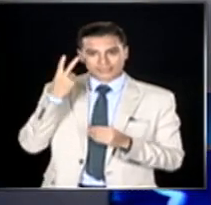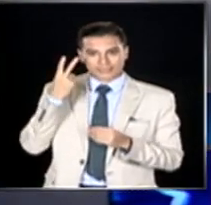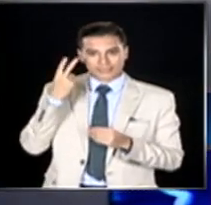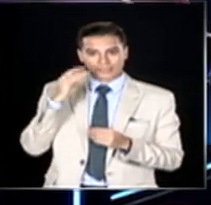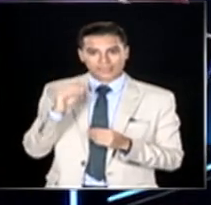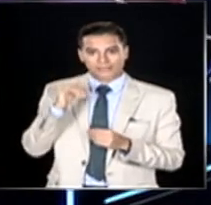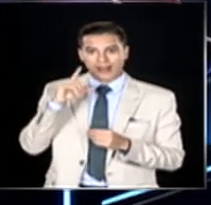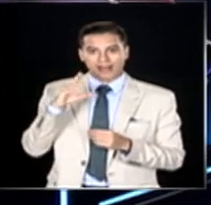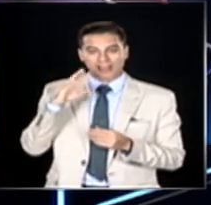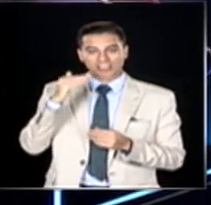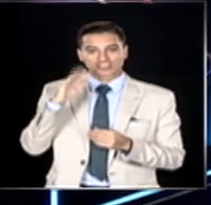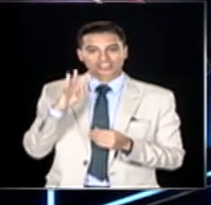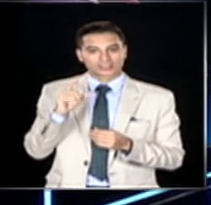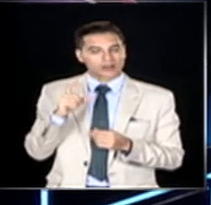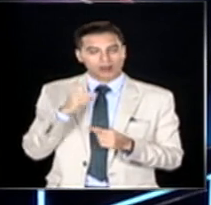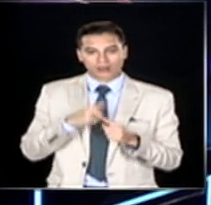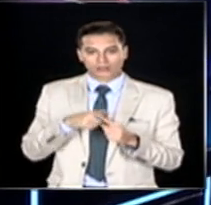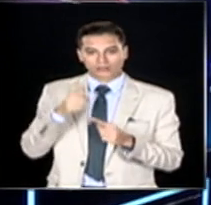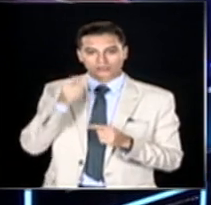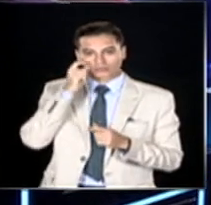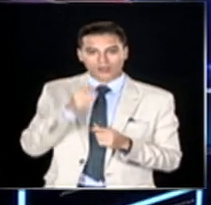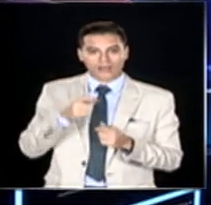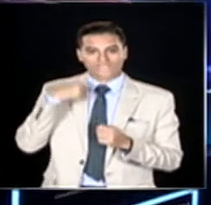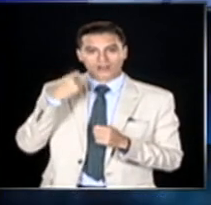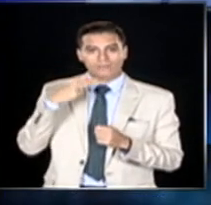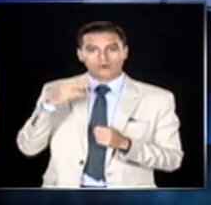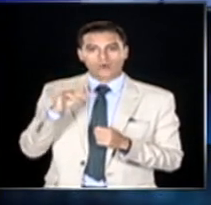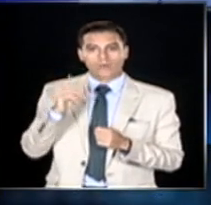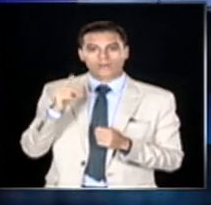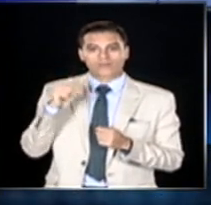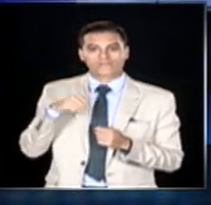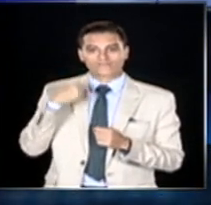خشن. غلط. من قام بدور عمر في فيلم عصابة الدكتور عمر؟